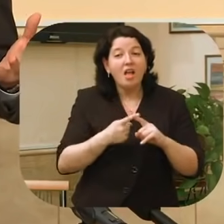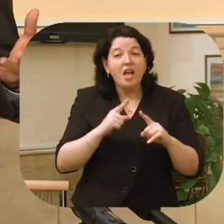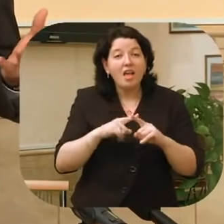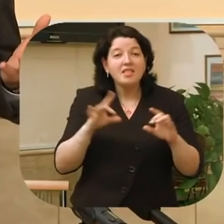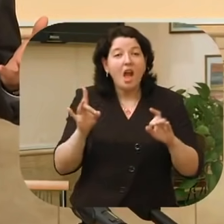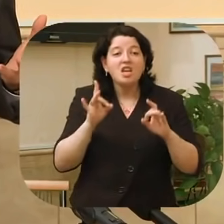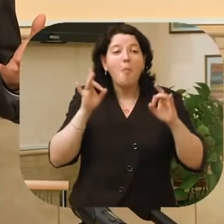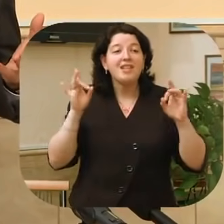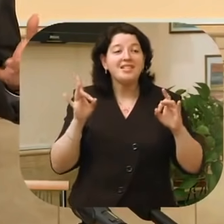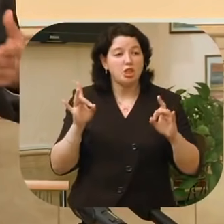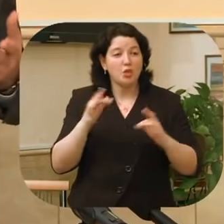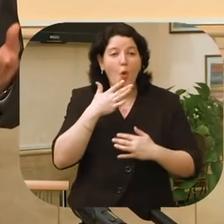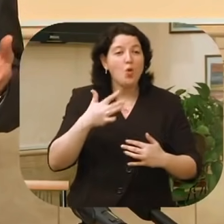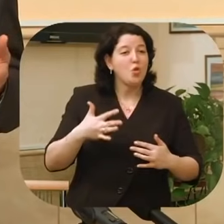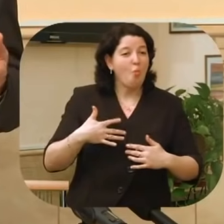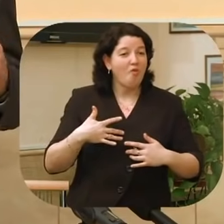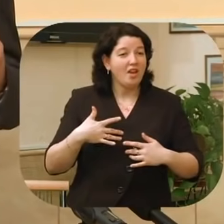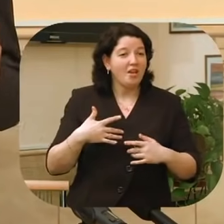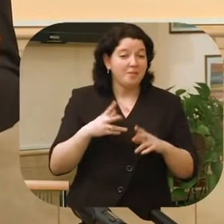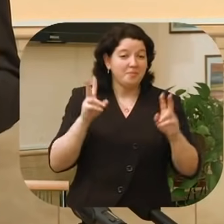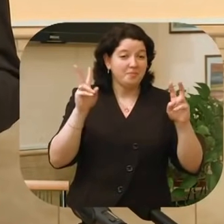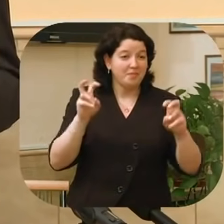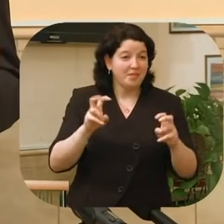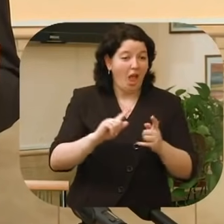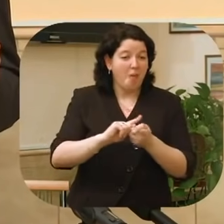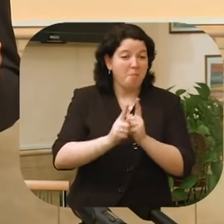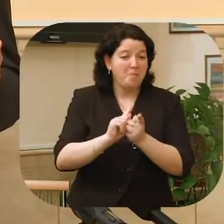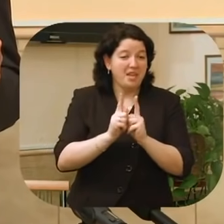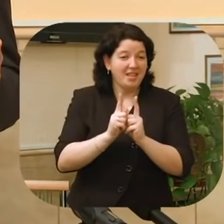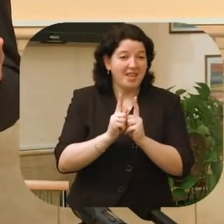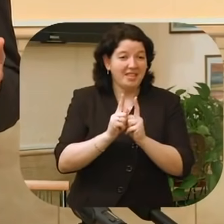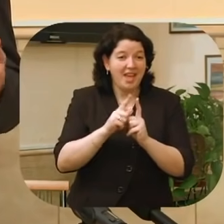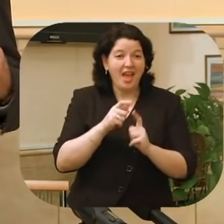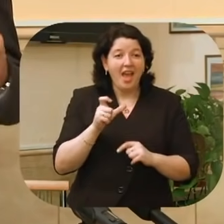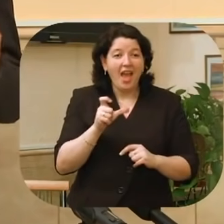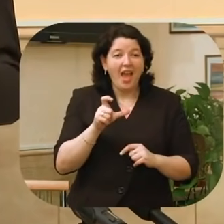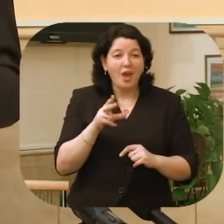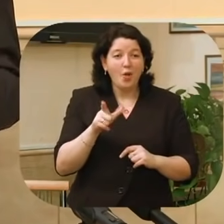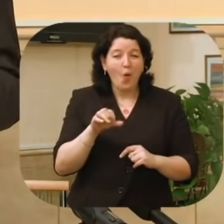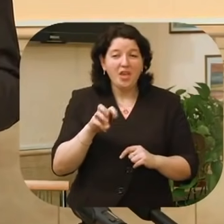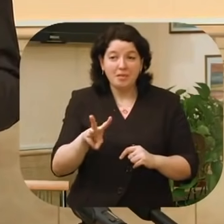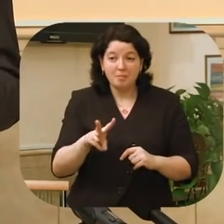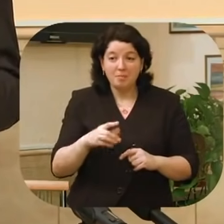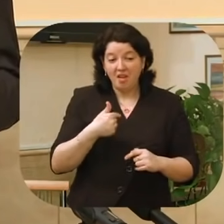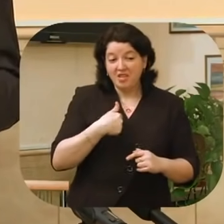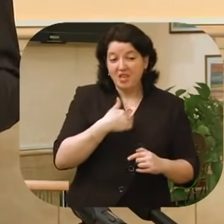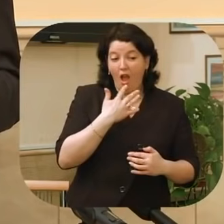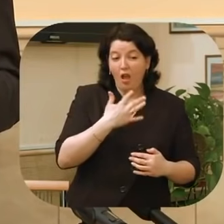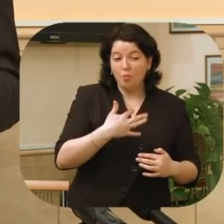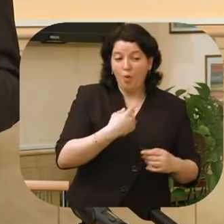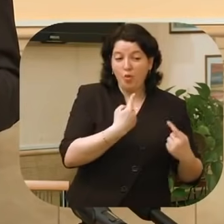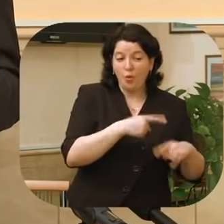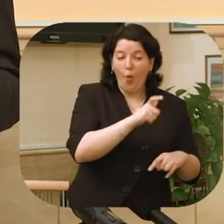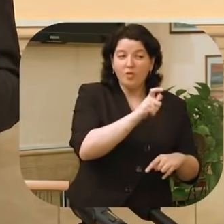романтическую любовь переодетым эгоизмом. Я люблю другого человека до тех